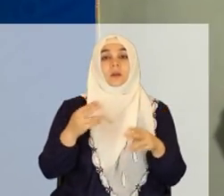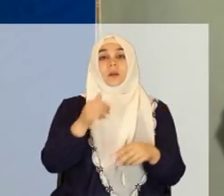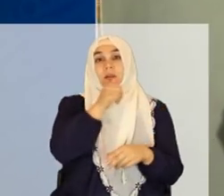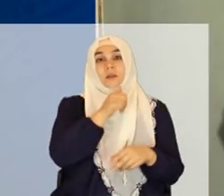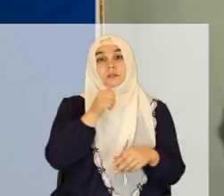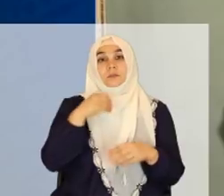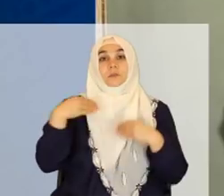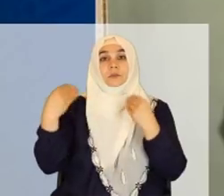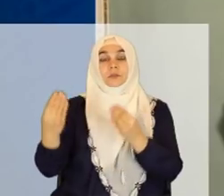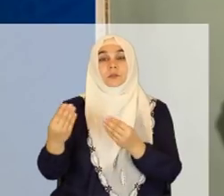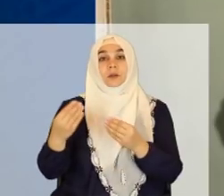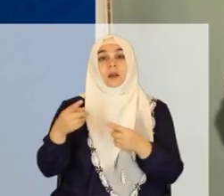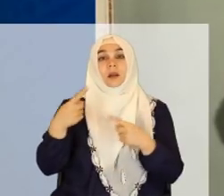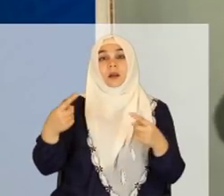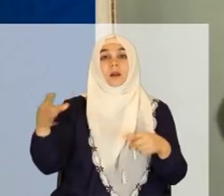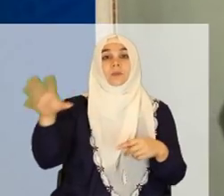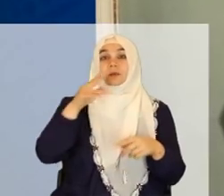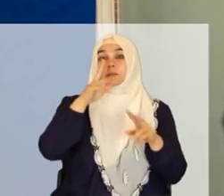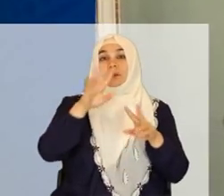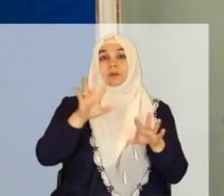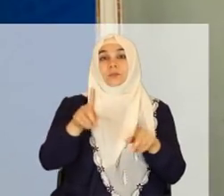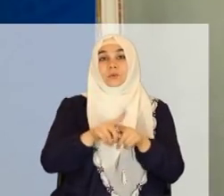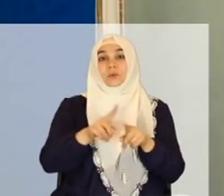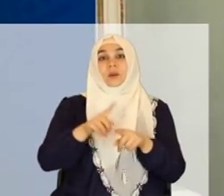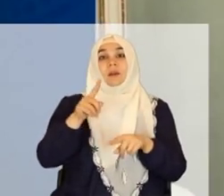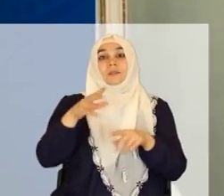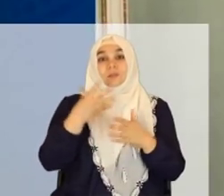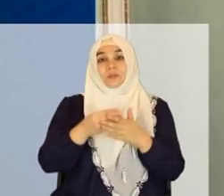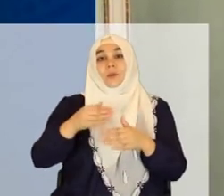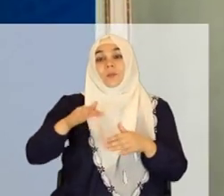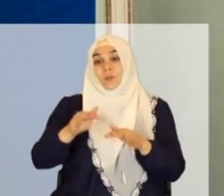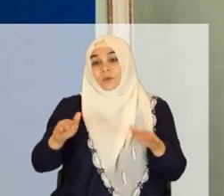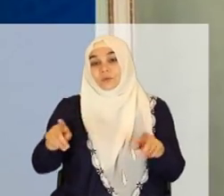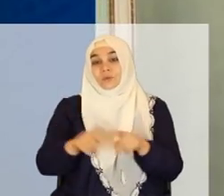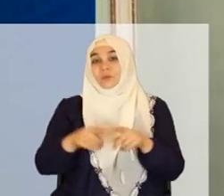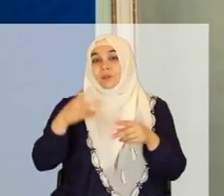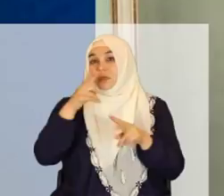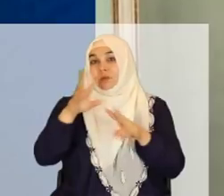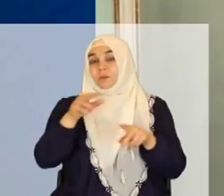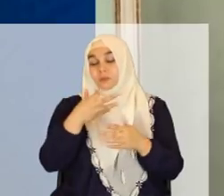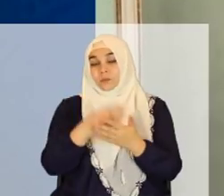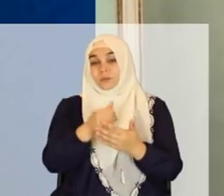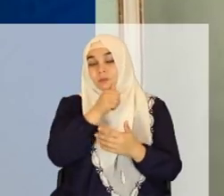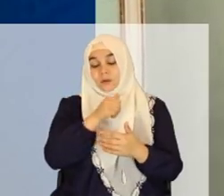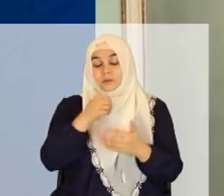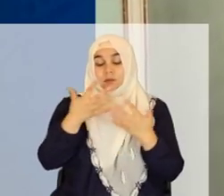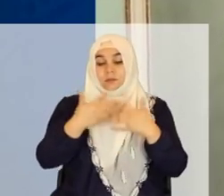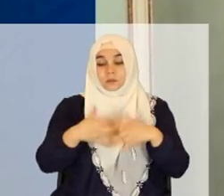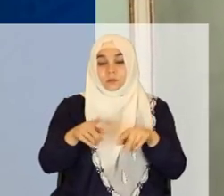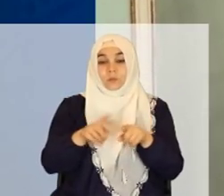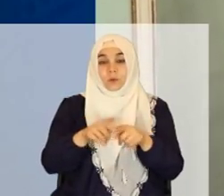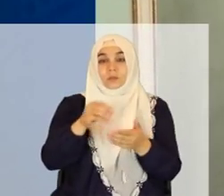Yashirib berish kerak. Boring, hammaga bildirmadi, hatto bola chaqasiga ham bildirmadi. Zakotini bir o'zi yolg'iz